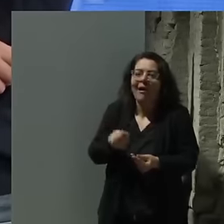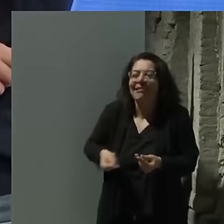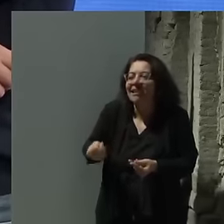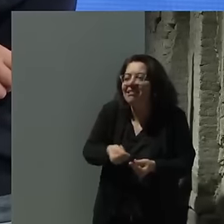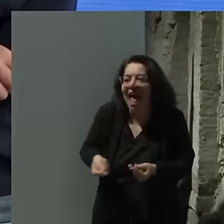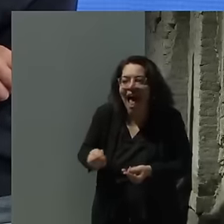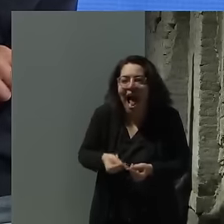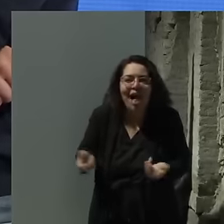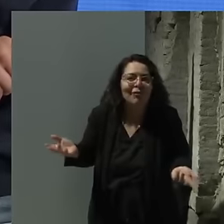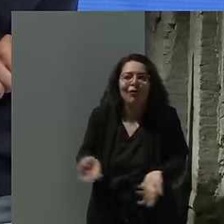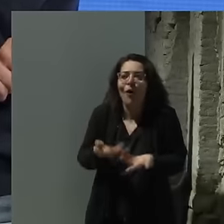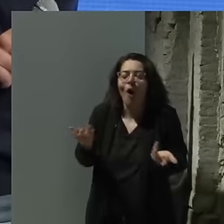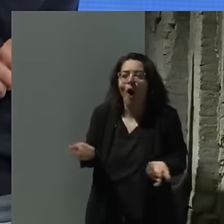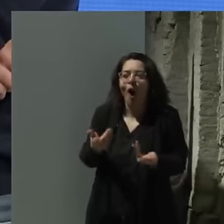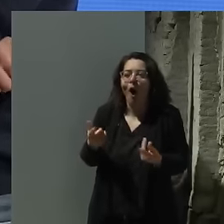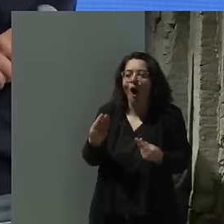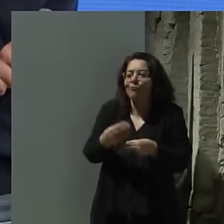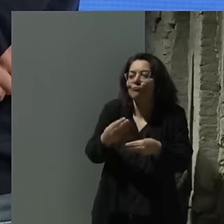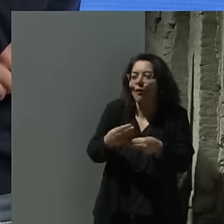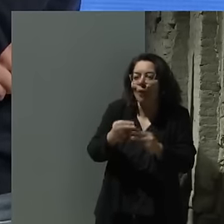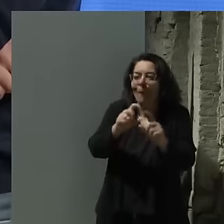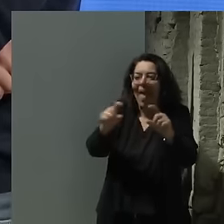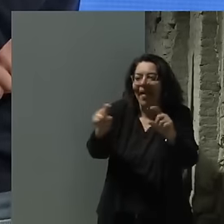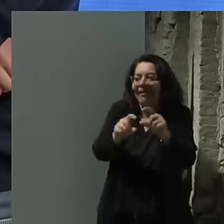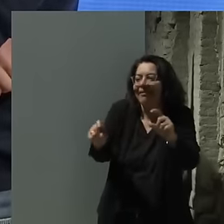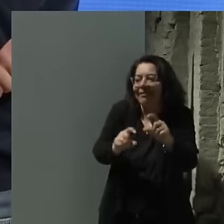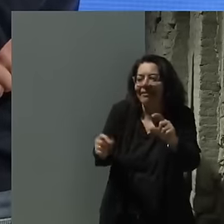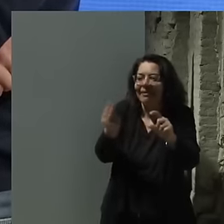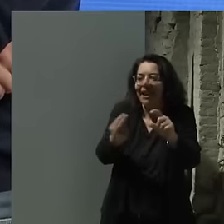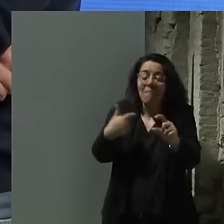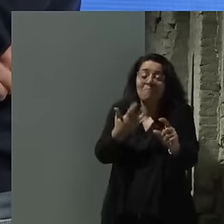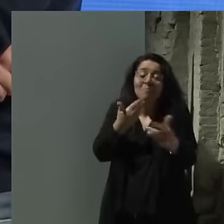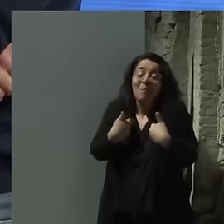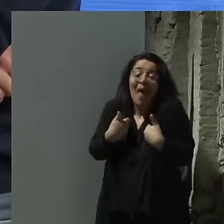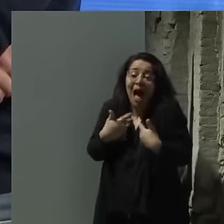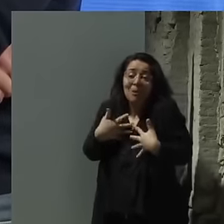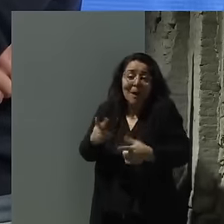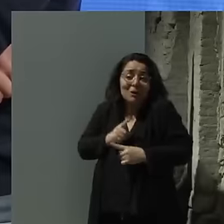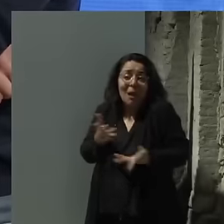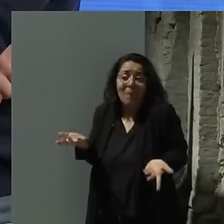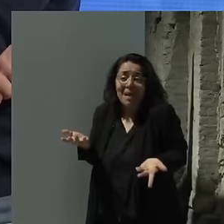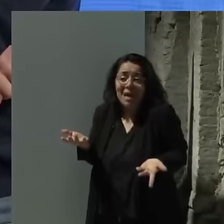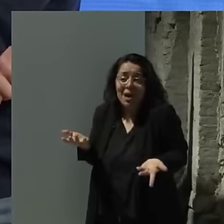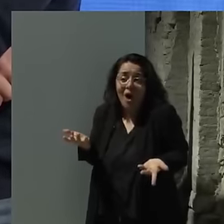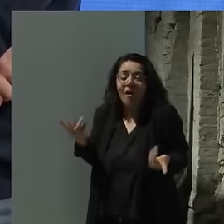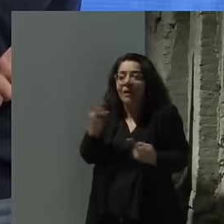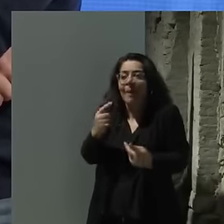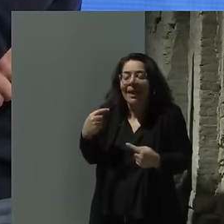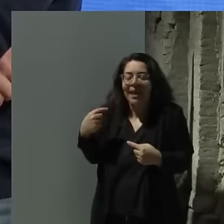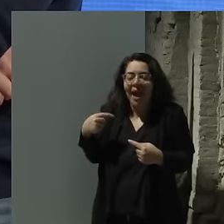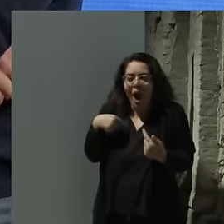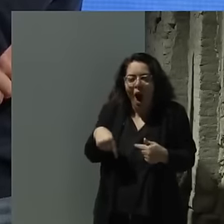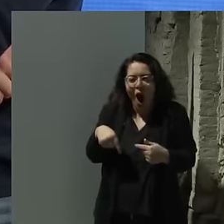roba, non so, fumetti, cose particolari, gli piace disegnare, cioè, faccio fatica ancora oggi a